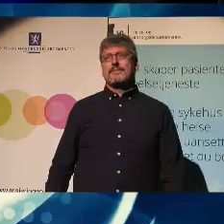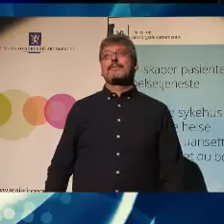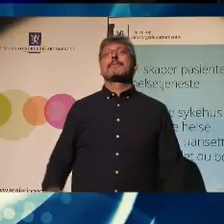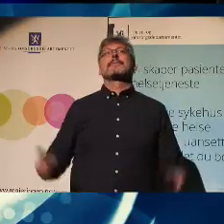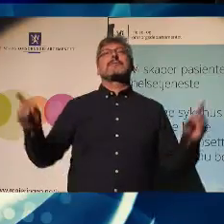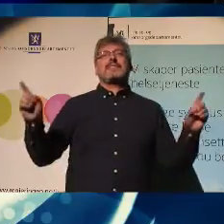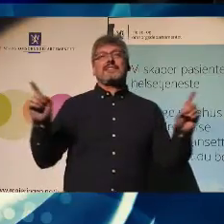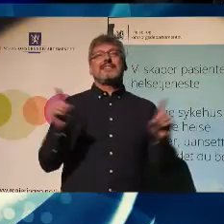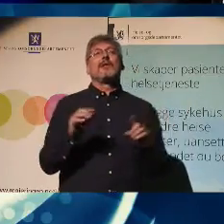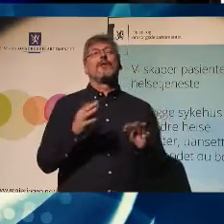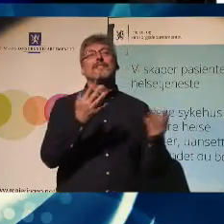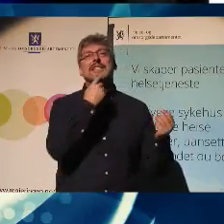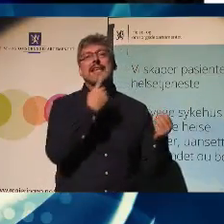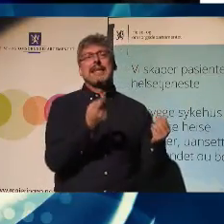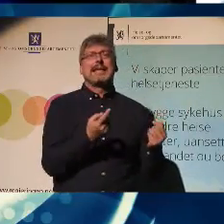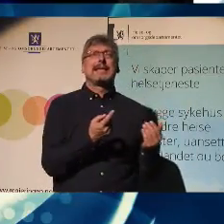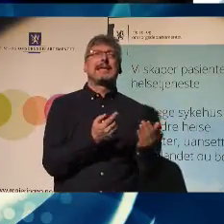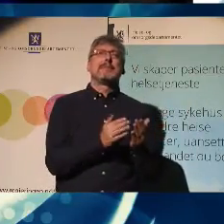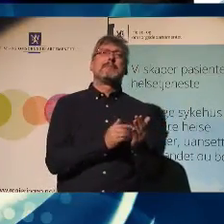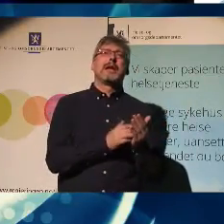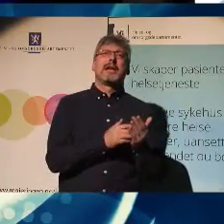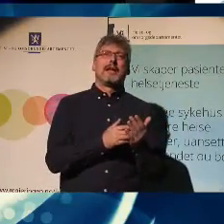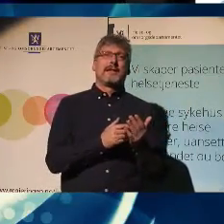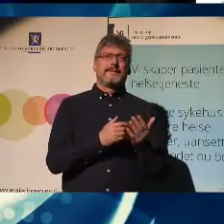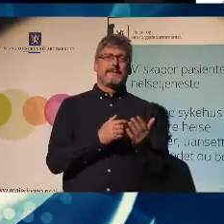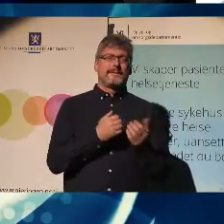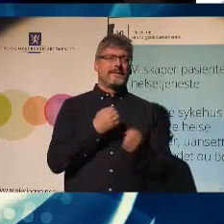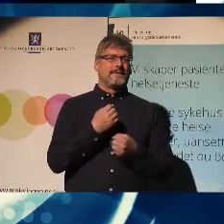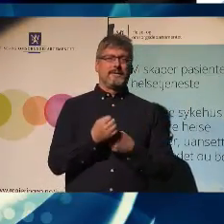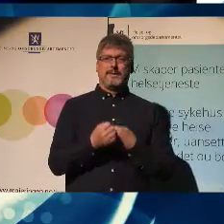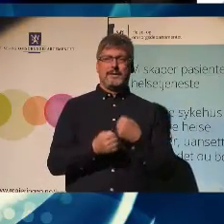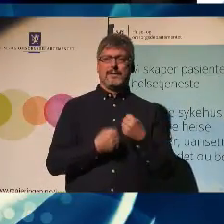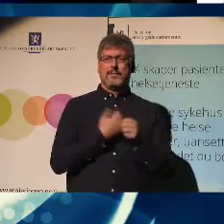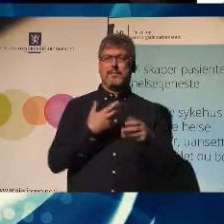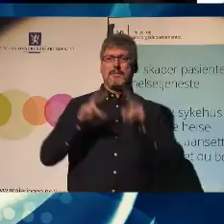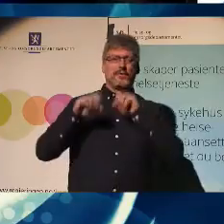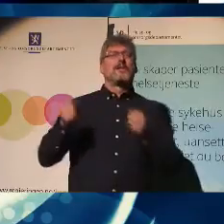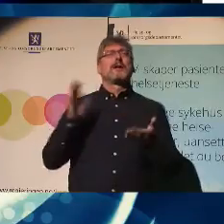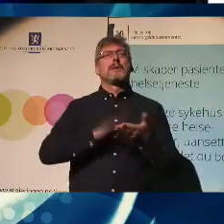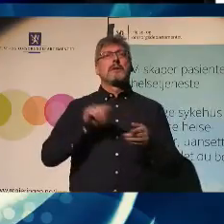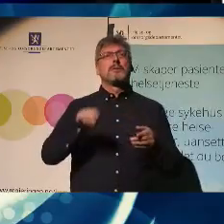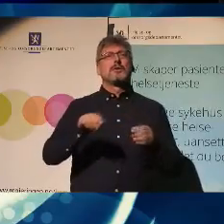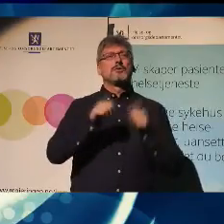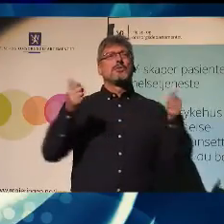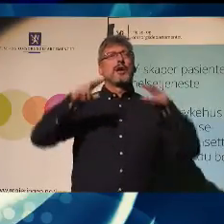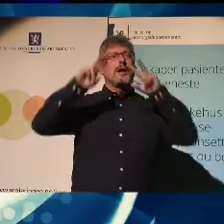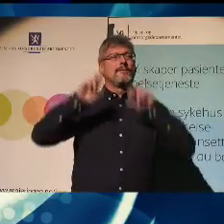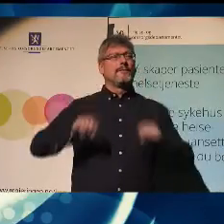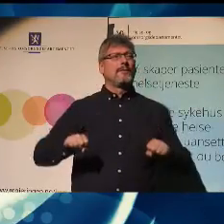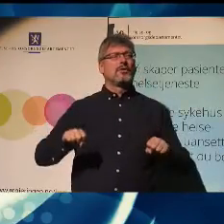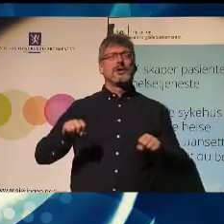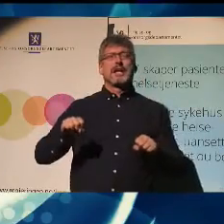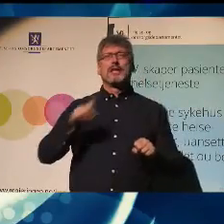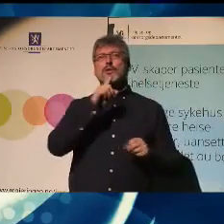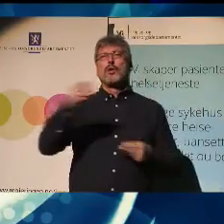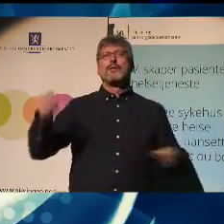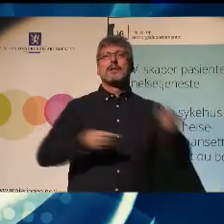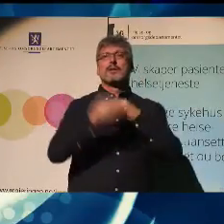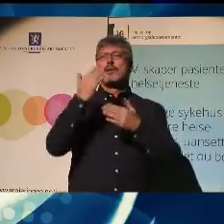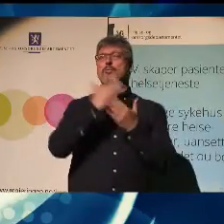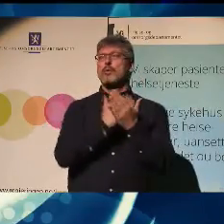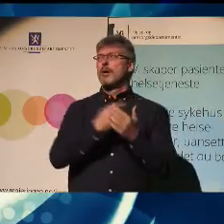Så for å si litt mer om hva vi gjør på forskning, bare for å ha nevnt det, så vi med på dette store forskningsrådsfinansierte